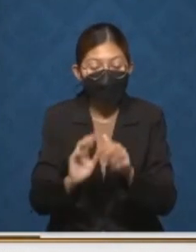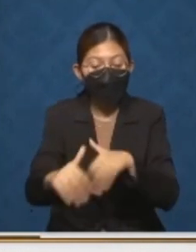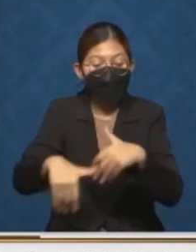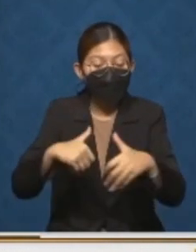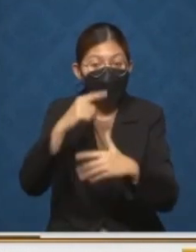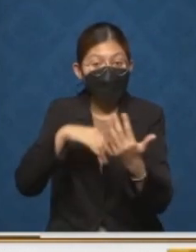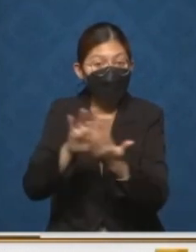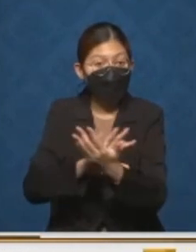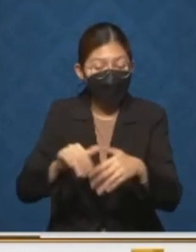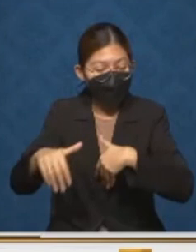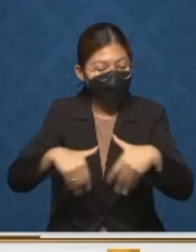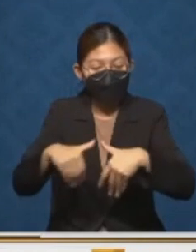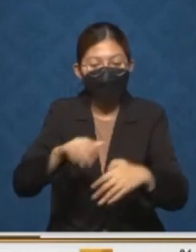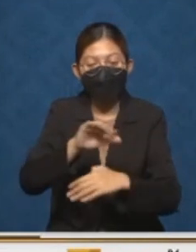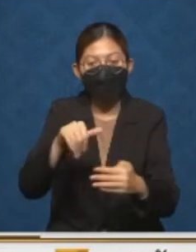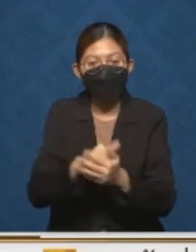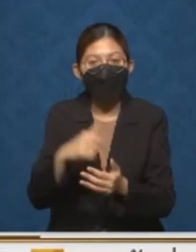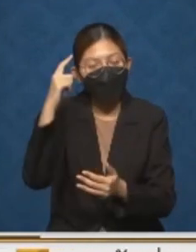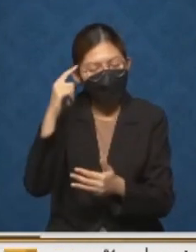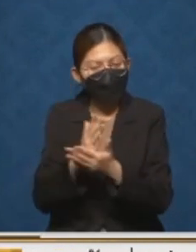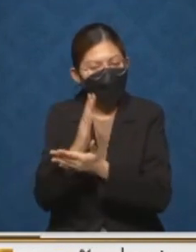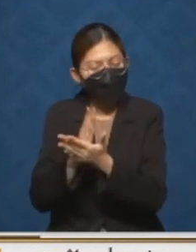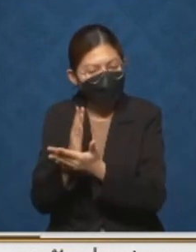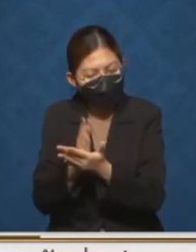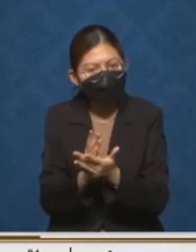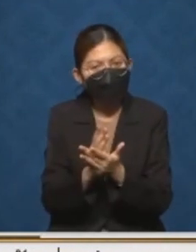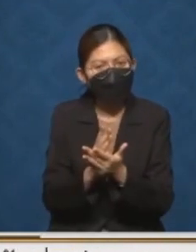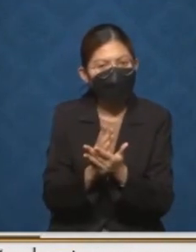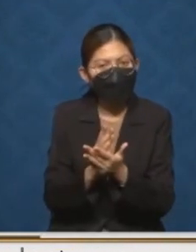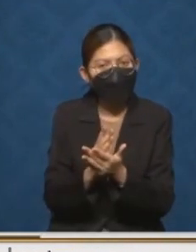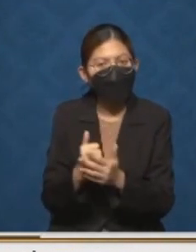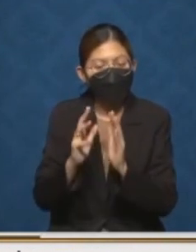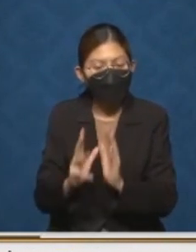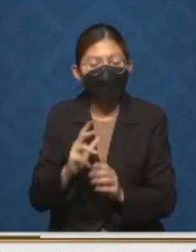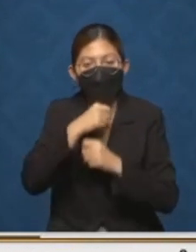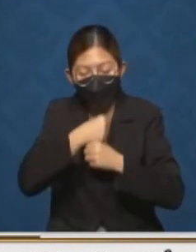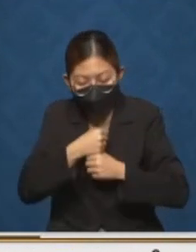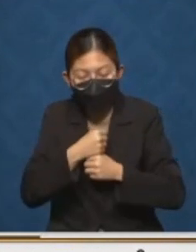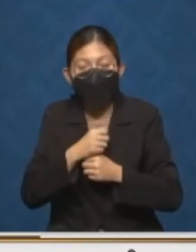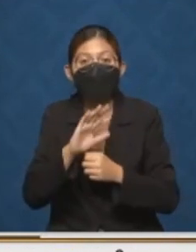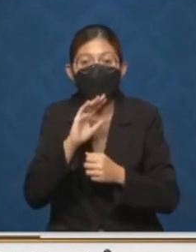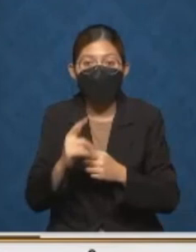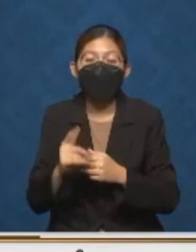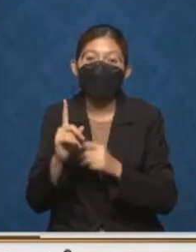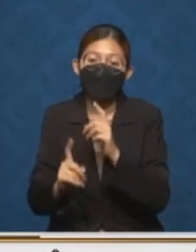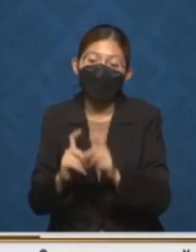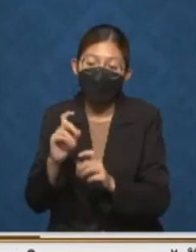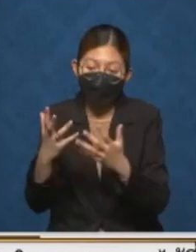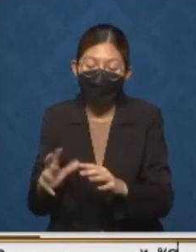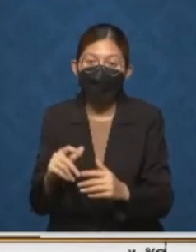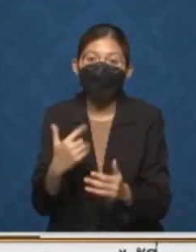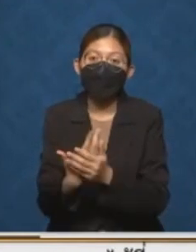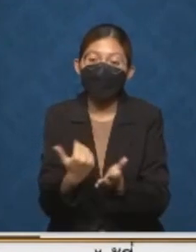ประเทศผมเชื่อว่ารู้กไม่เกิน ครึประเทศหอกวาผสูงวยยุเสียชีวิตแล้ว จะได้เงินช่วยเหลือ 3000